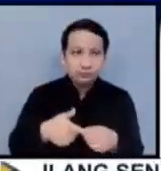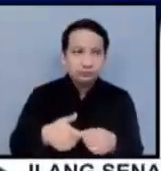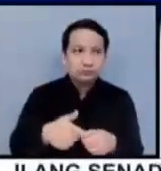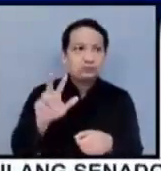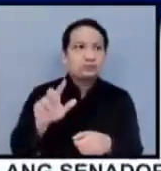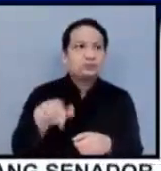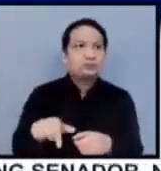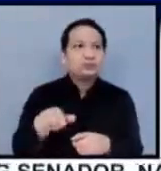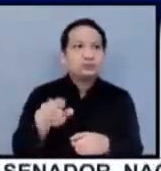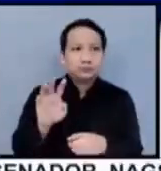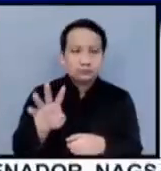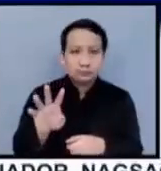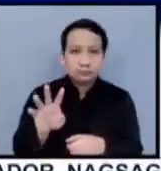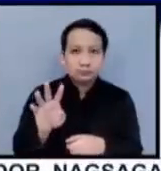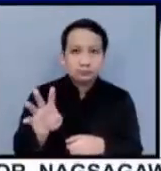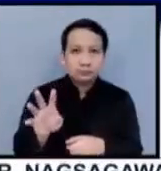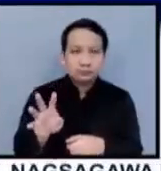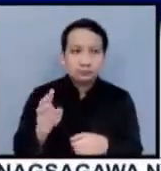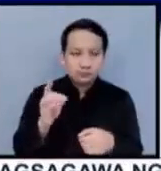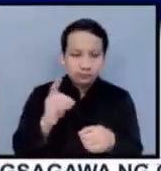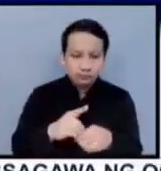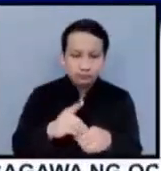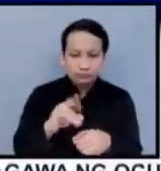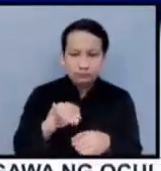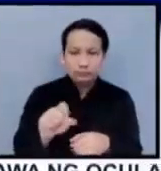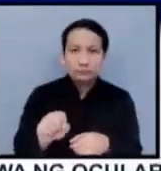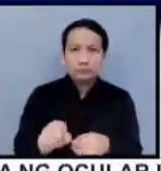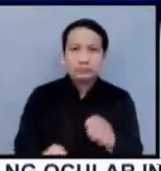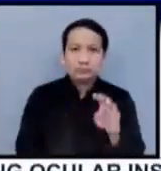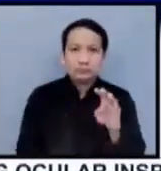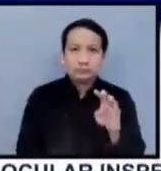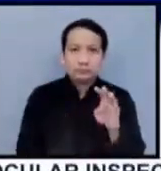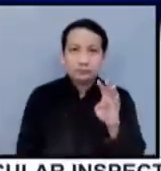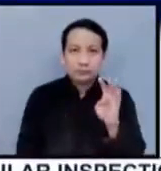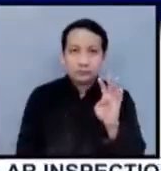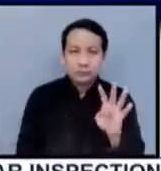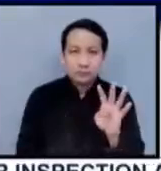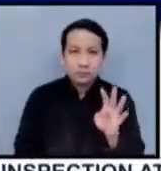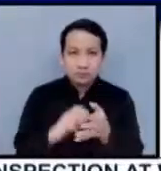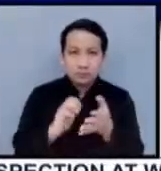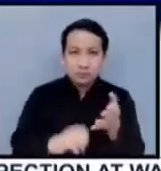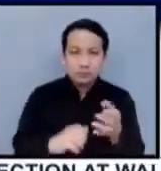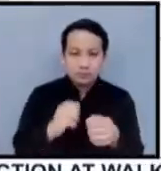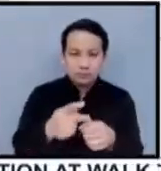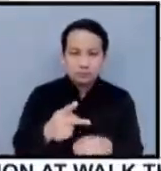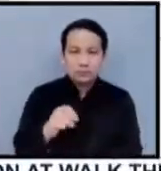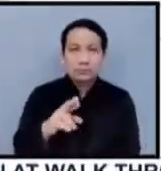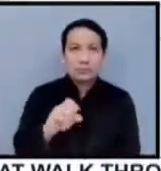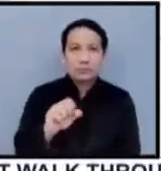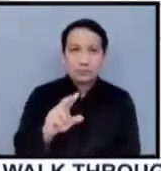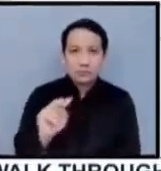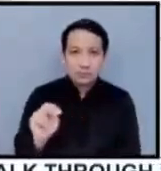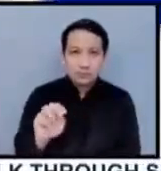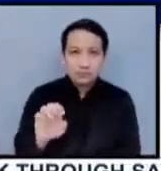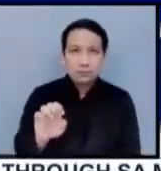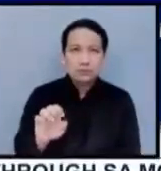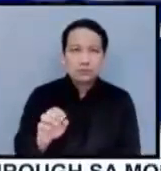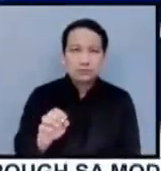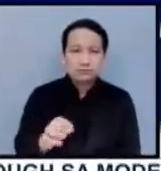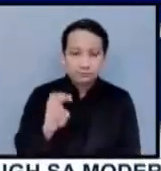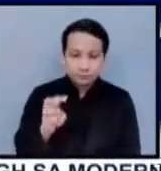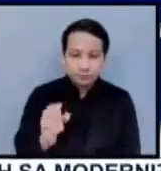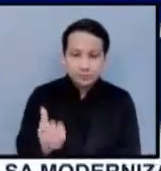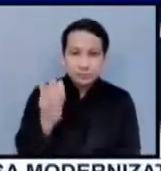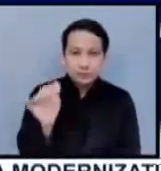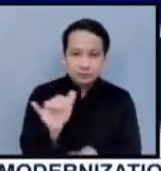40 centavos sa diesel habang 4 pesos at 40 centavos sa kerosene. Alas 6 naman ng umaga nang magpatupad din ang